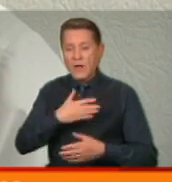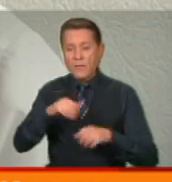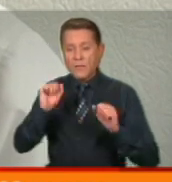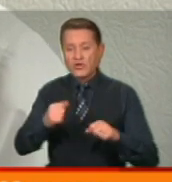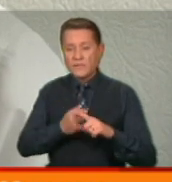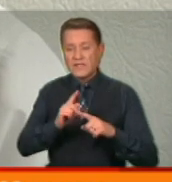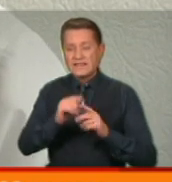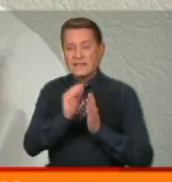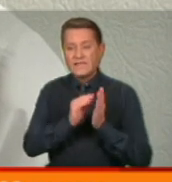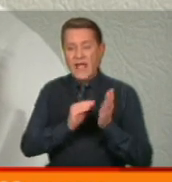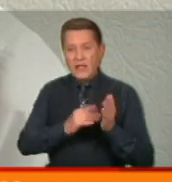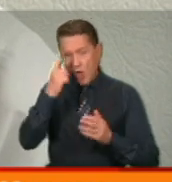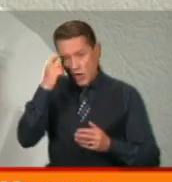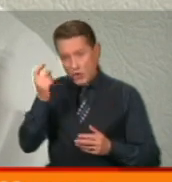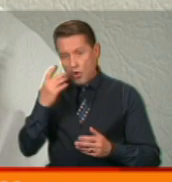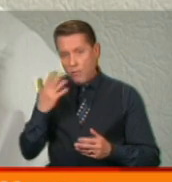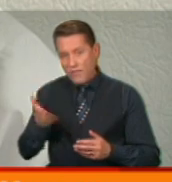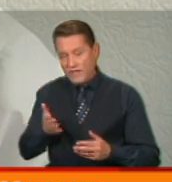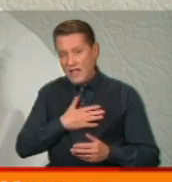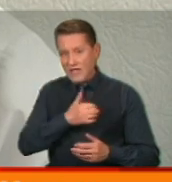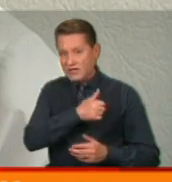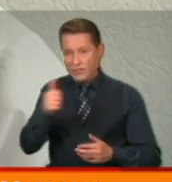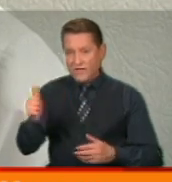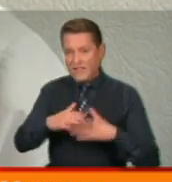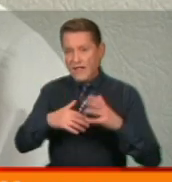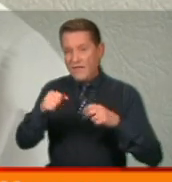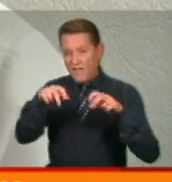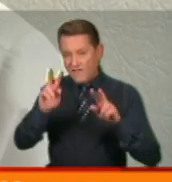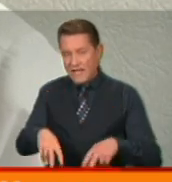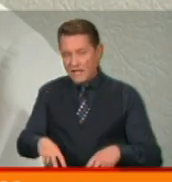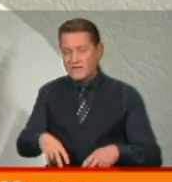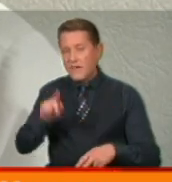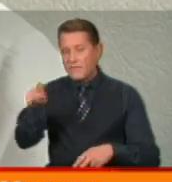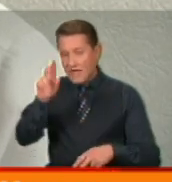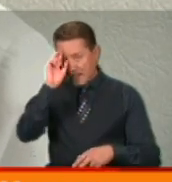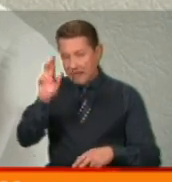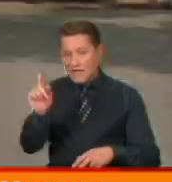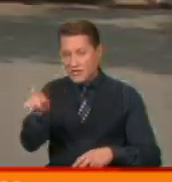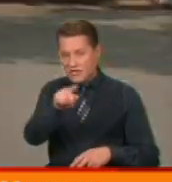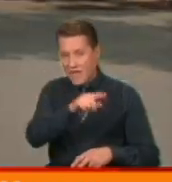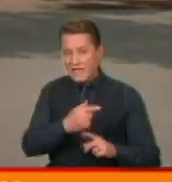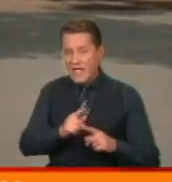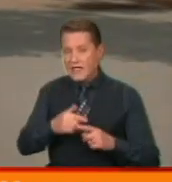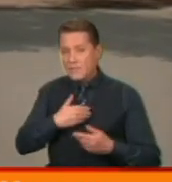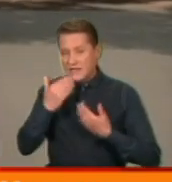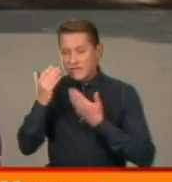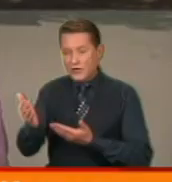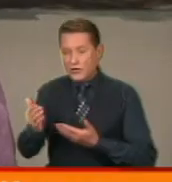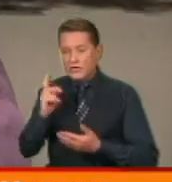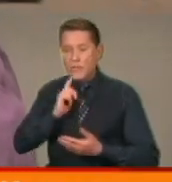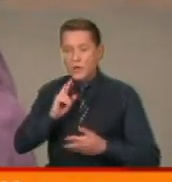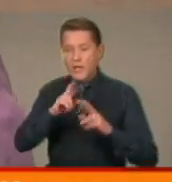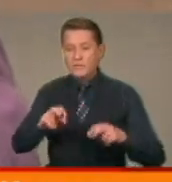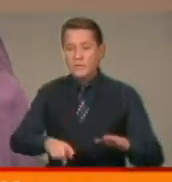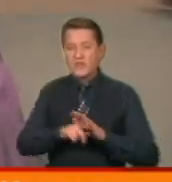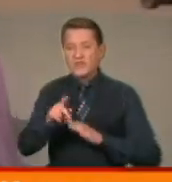ці дані доповідати нашим провідним фахівцям і провідним фахівцям тих держав, які ми звернулися. І поки обстежують, почали